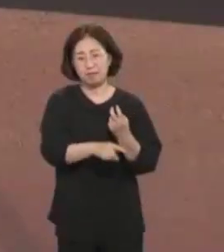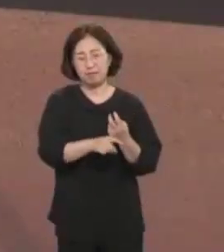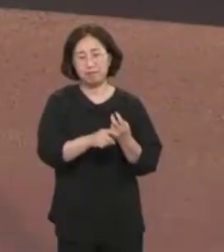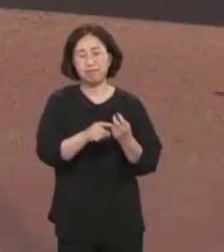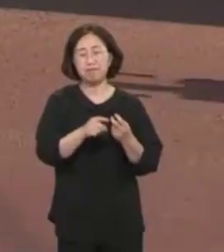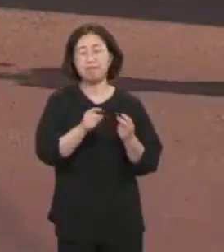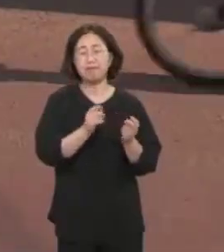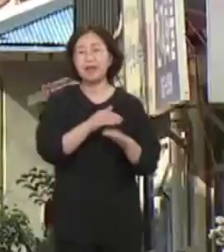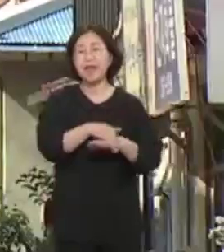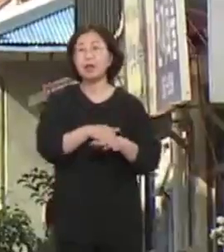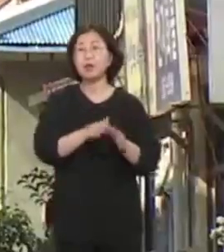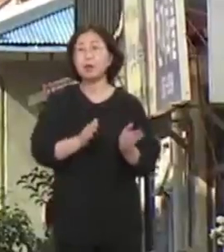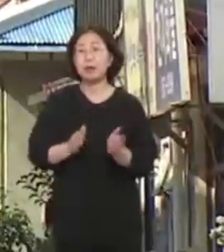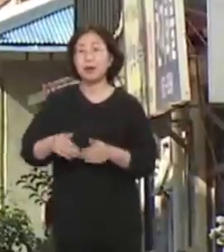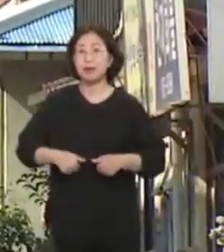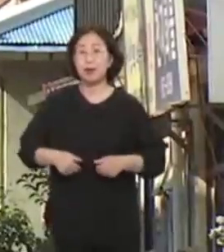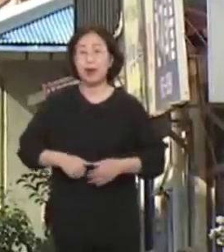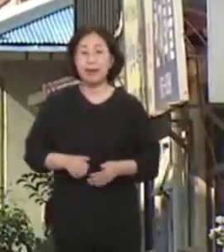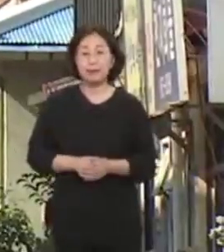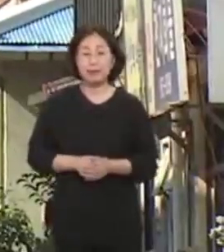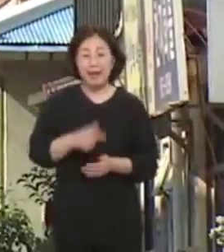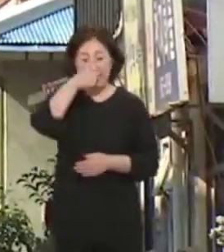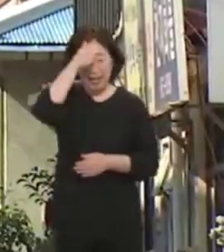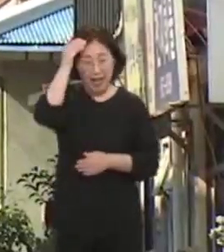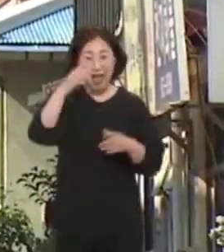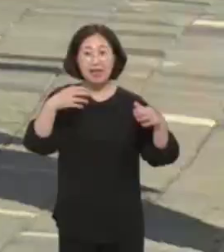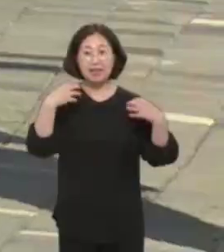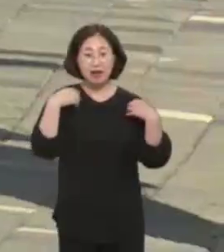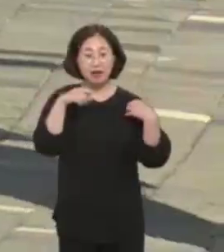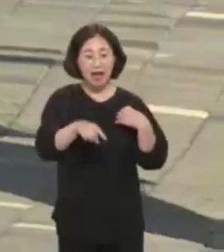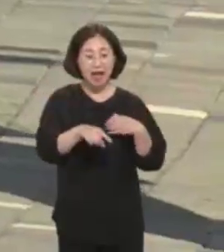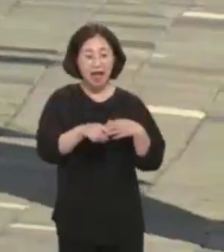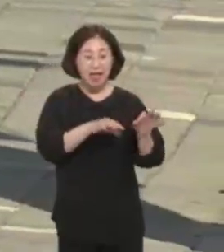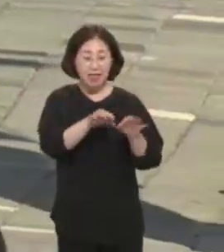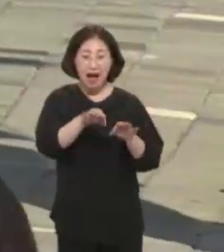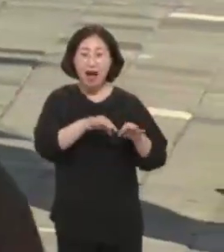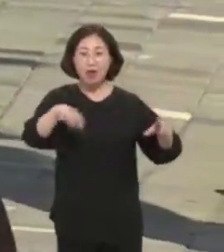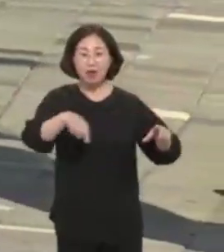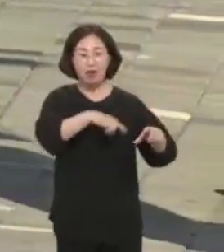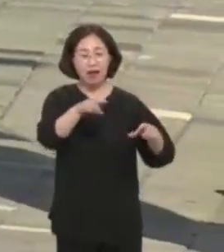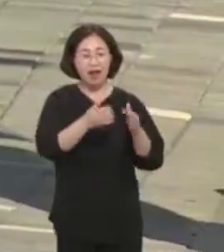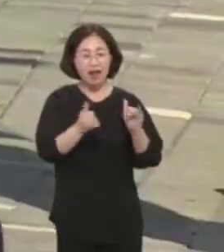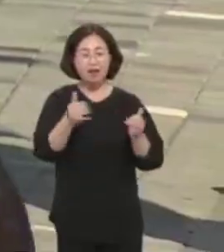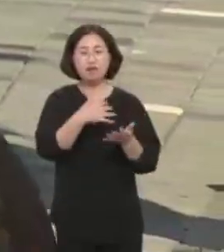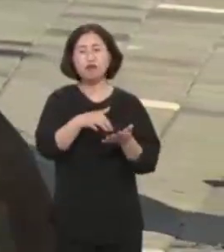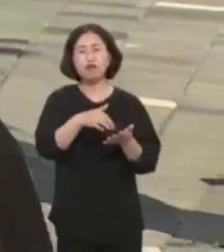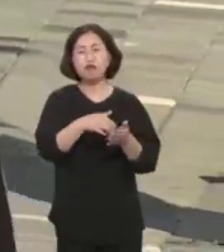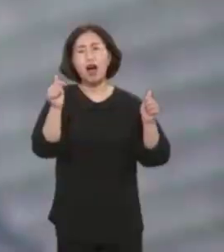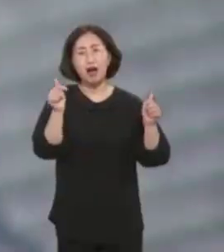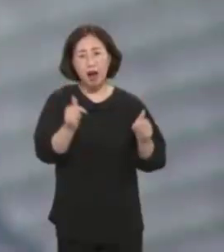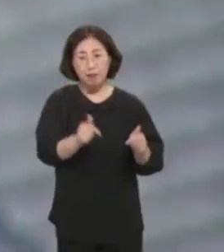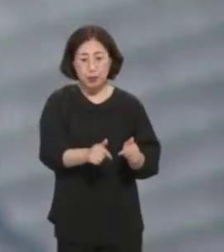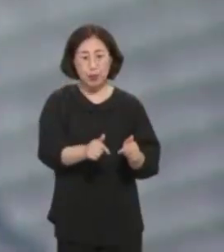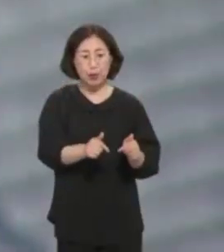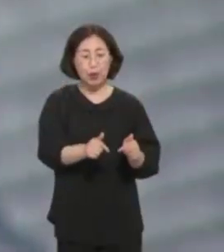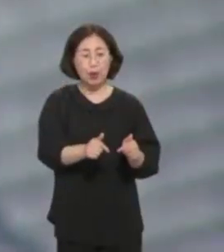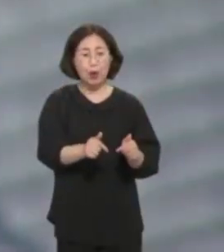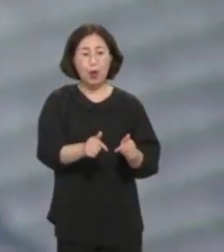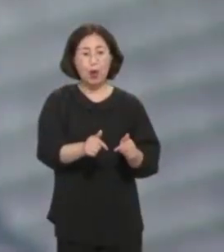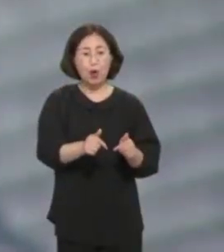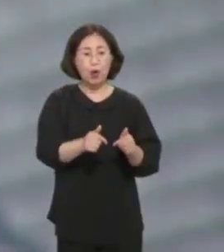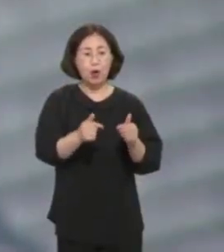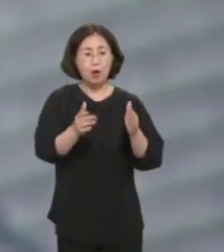것으로 보입니다. 실제로 옛 청사 인근의 서천읍의 대표 상권의 경우 인구 자연 감소로 쇠락하고 있는 가운데